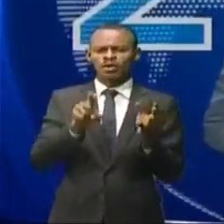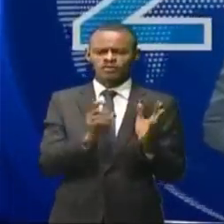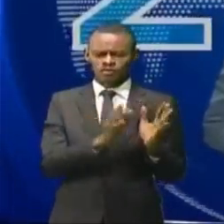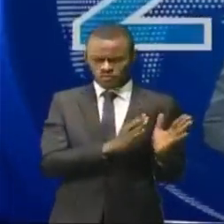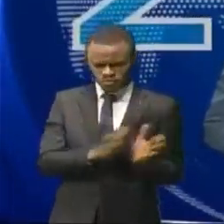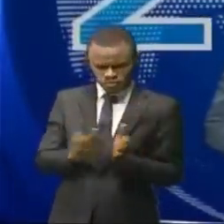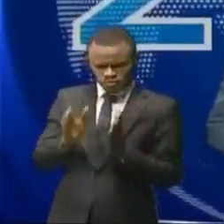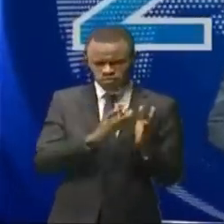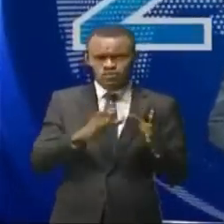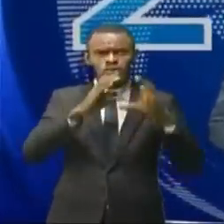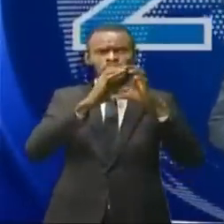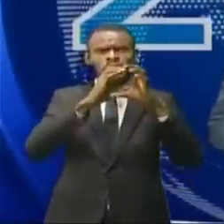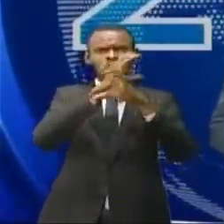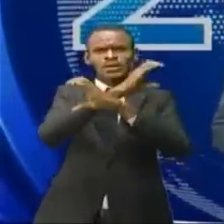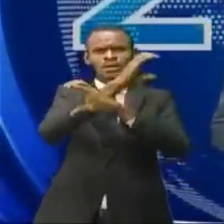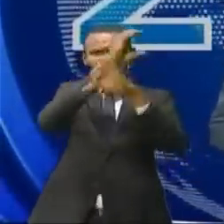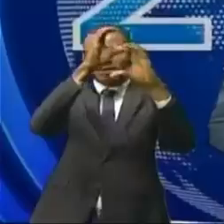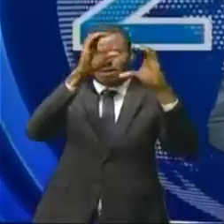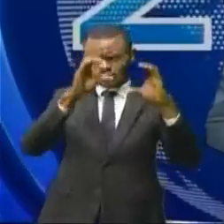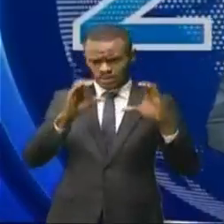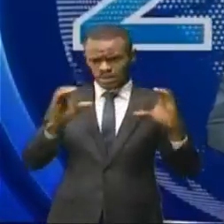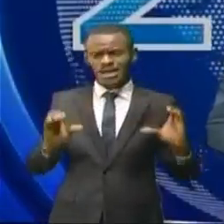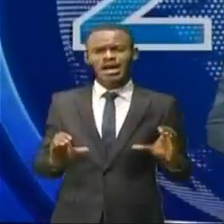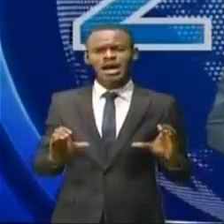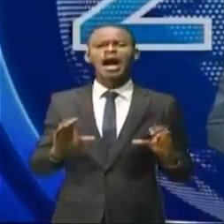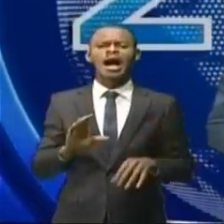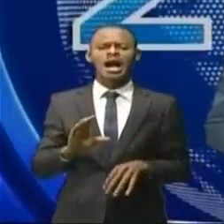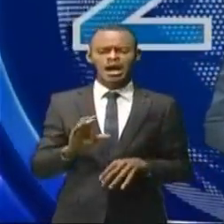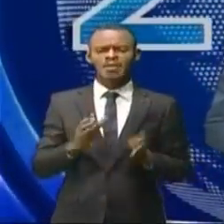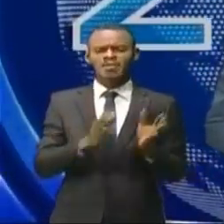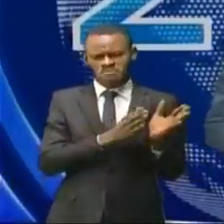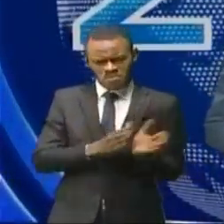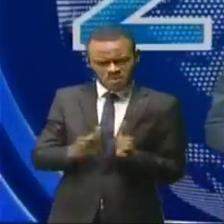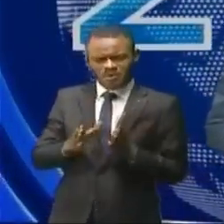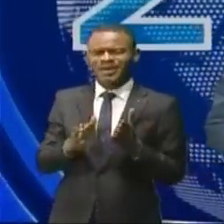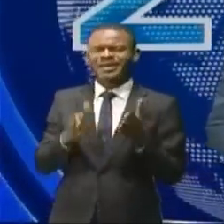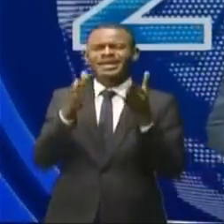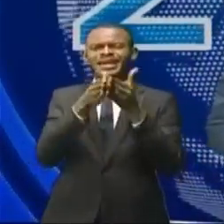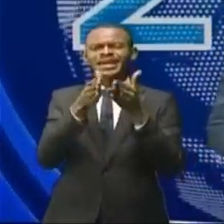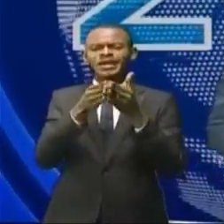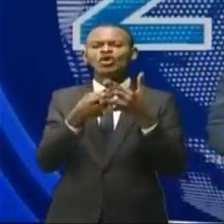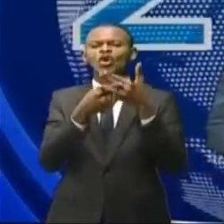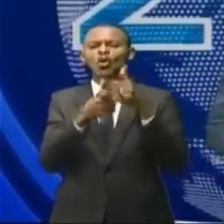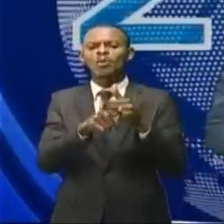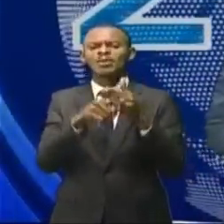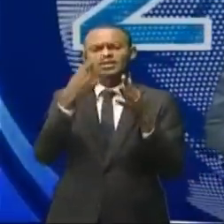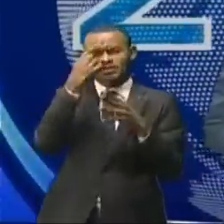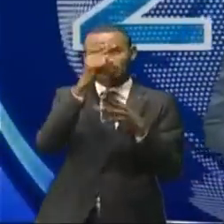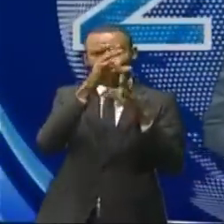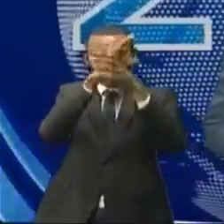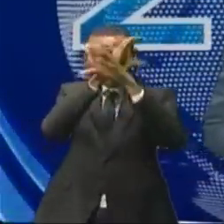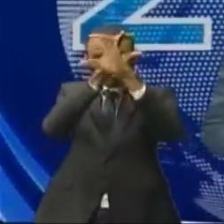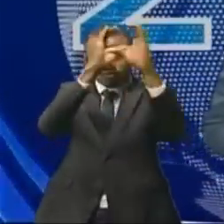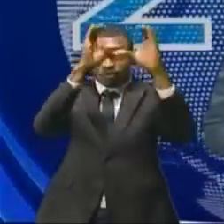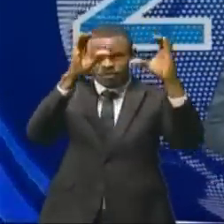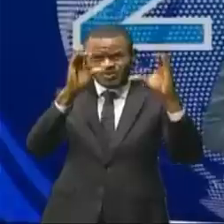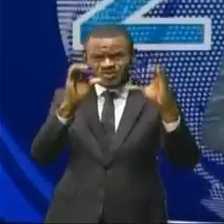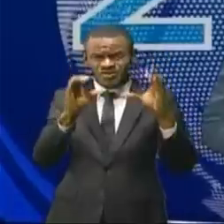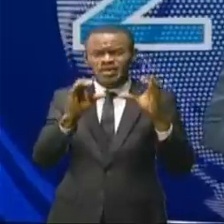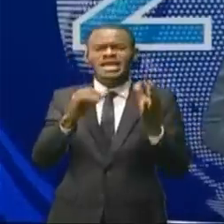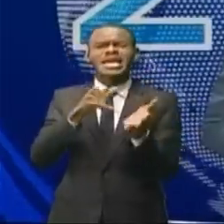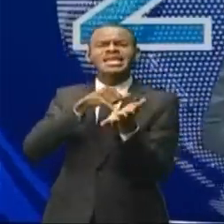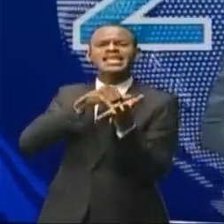des proposés au repérage des bureaux de vote et à l'identification des membres du bureau de vote et de dépouillement